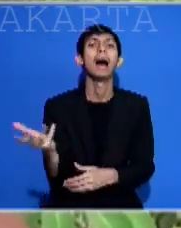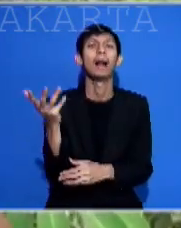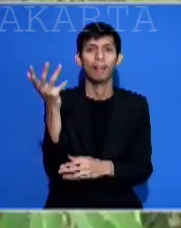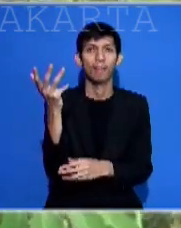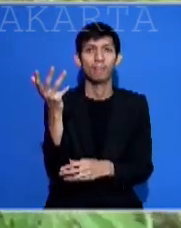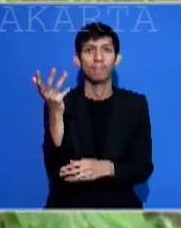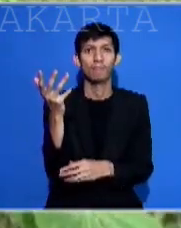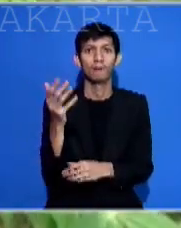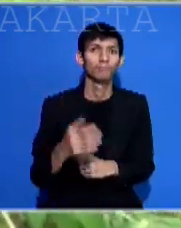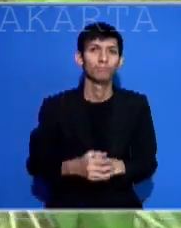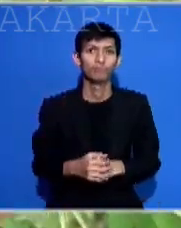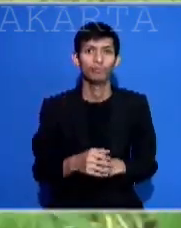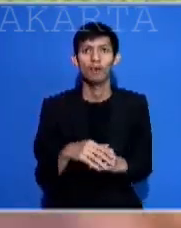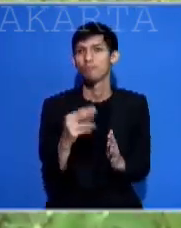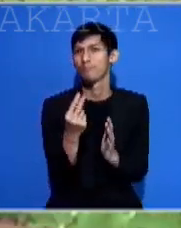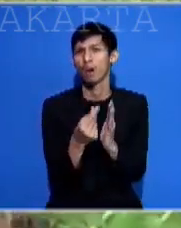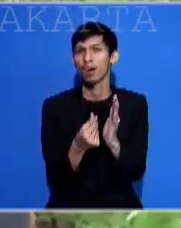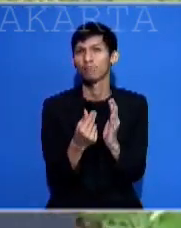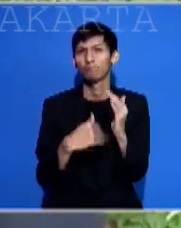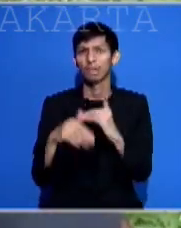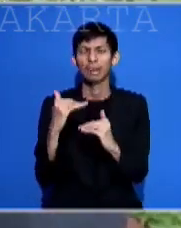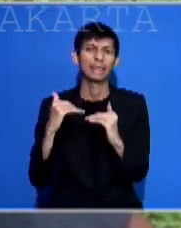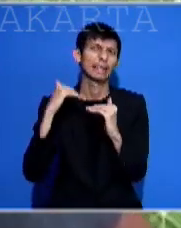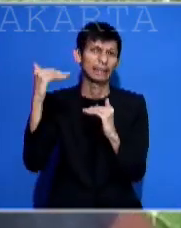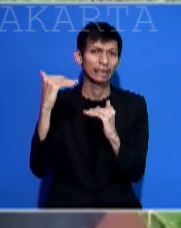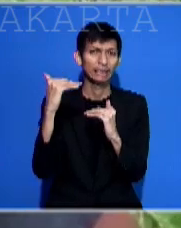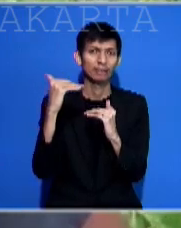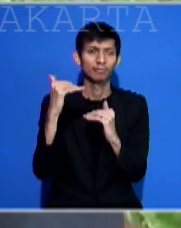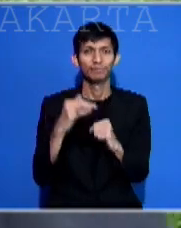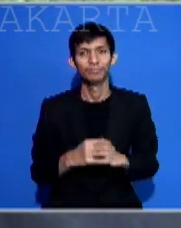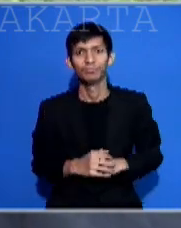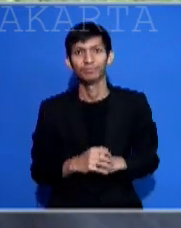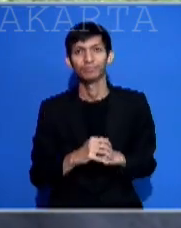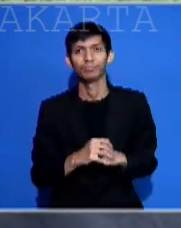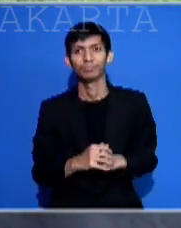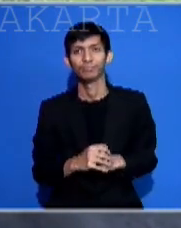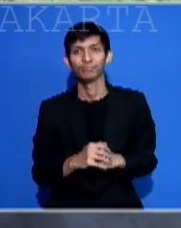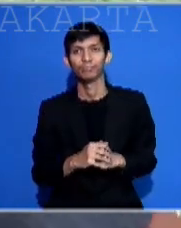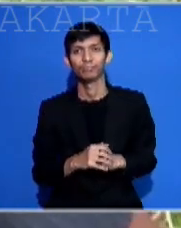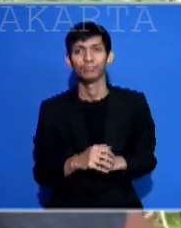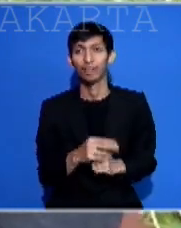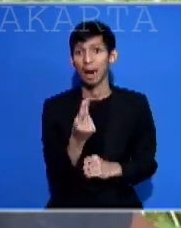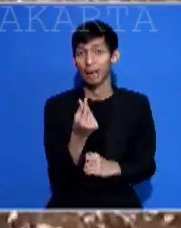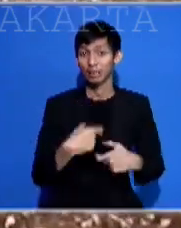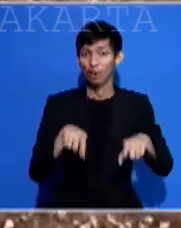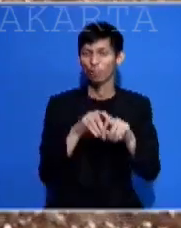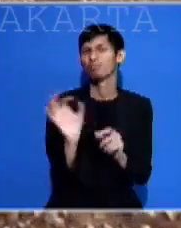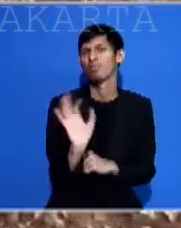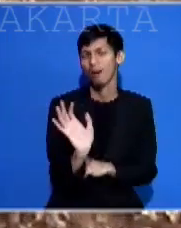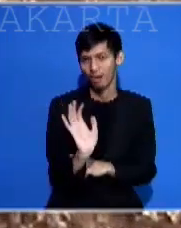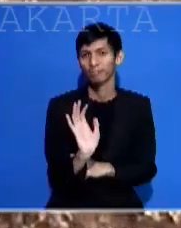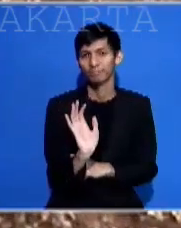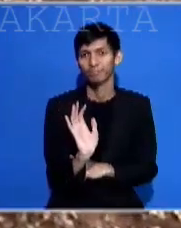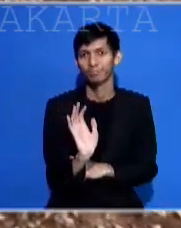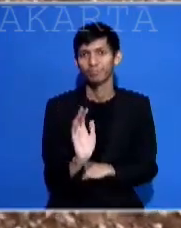mboten cocok nek kula tuku bau kula nggih badil kula nggih ngeten niki mboten cocok regane niki mboten cocok nek trimo kula biayai dhewe. Ing